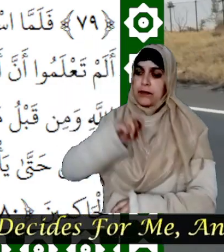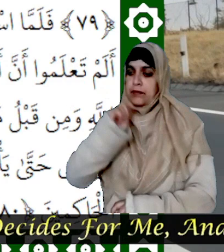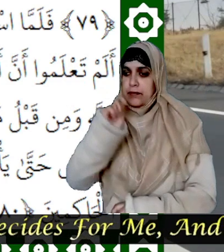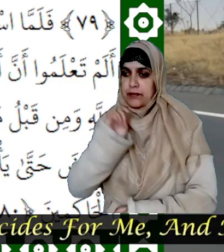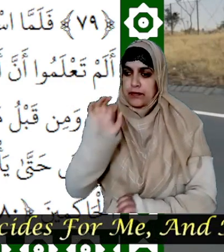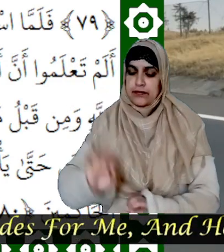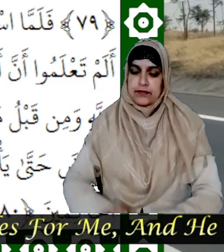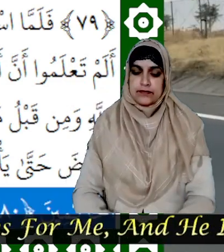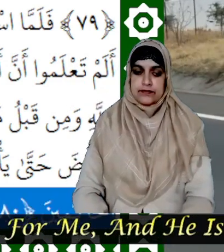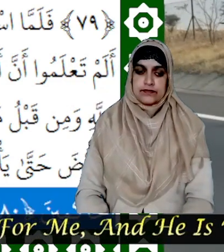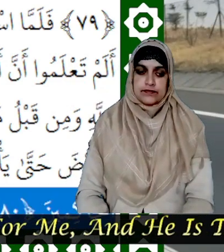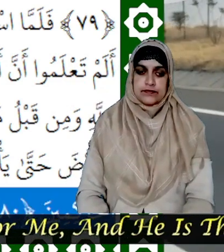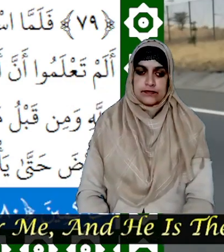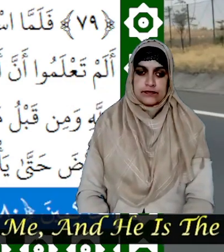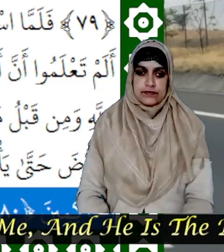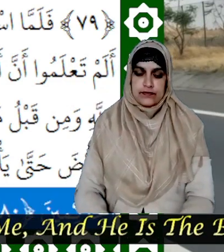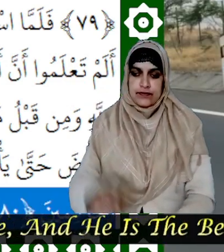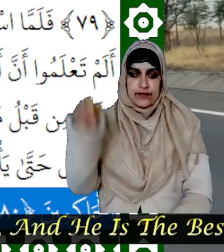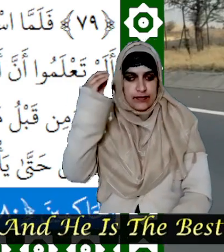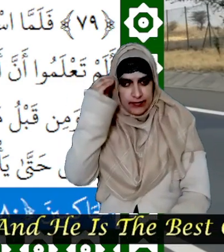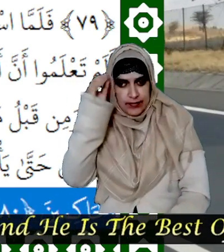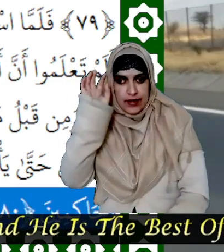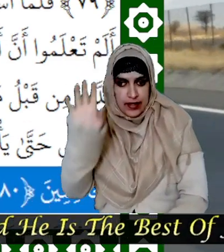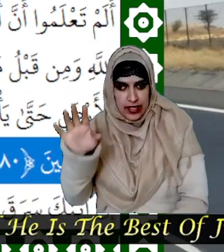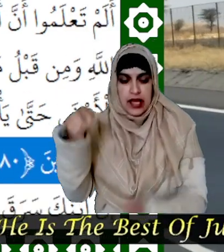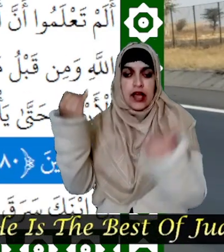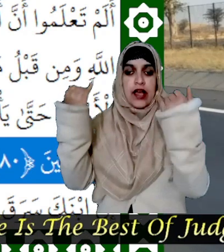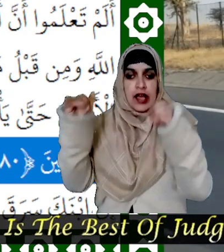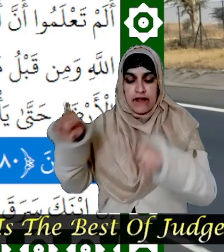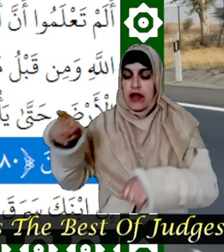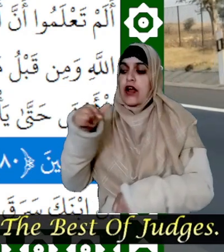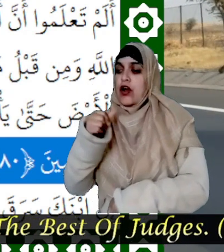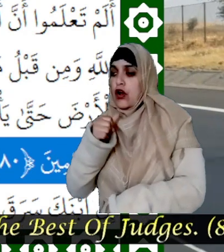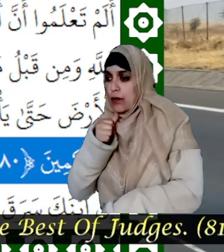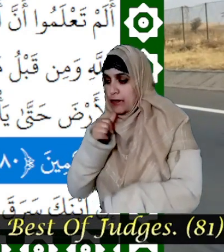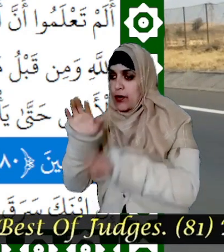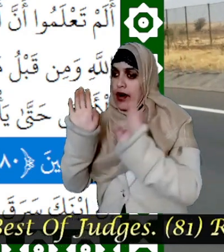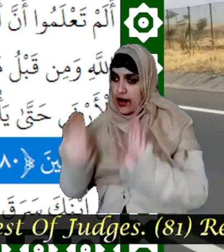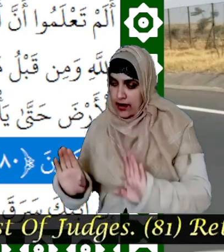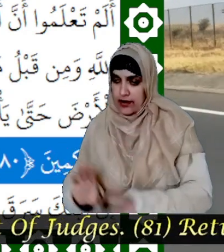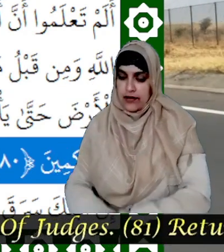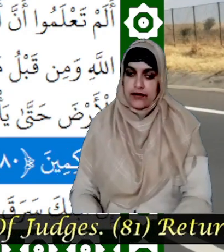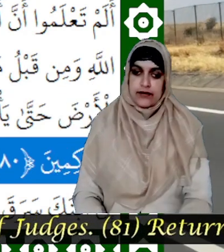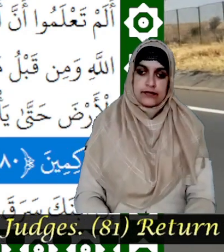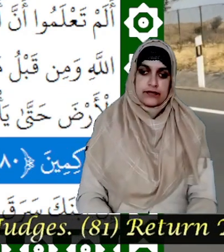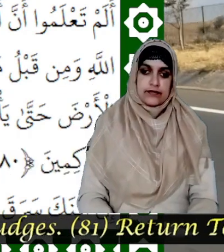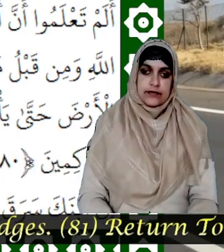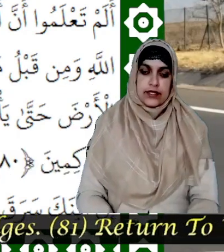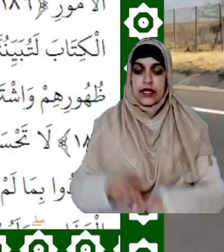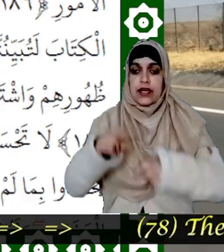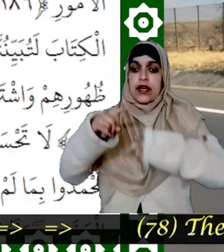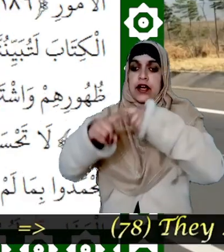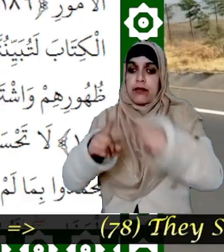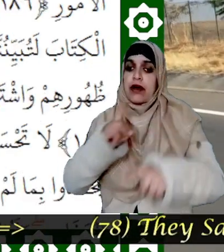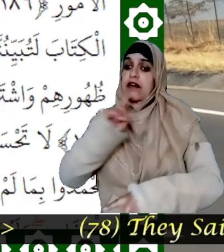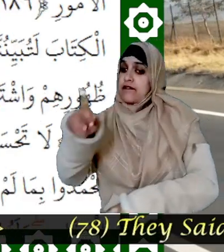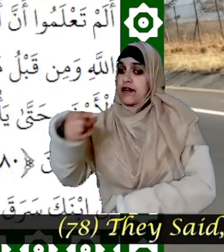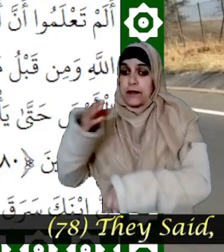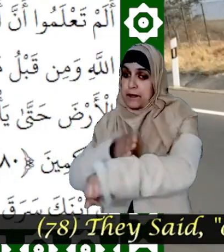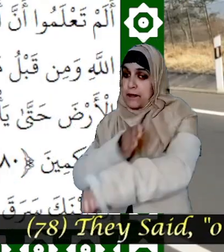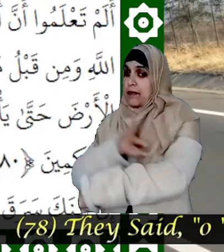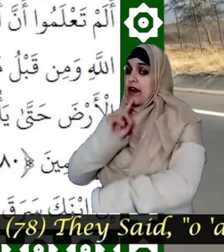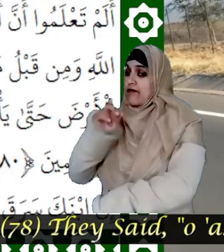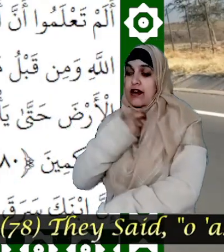باسو مجاه باسو ملي تكاو أبان كون يا مملي كانت لكم قبل وهو خير الحاكمين